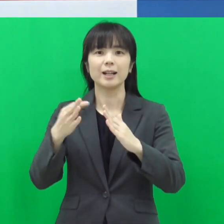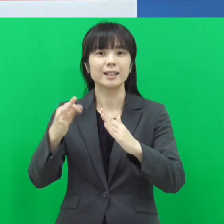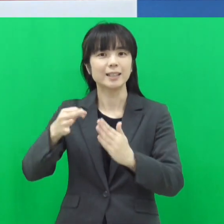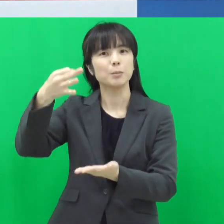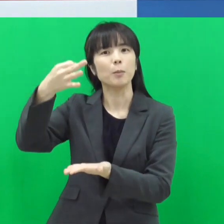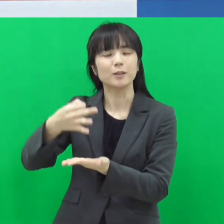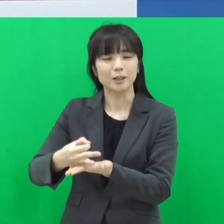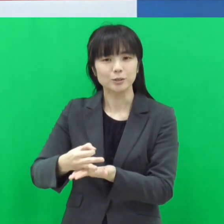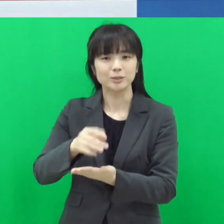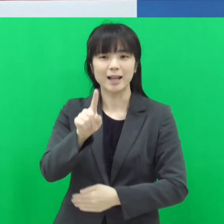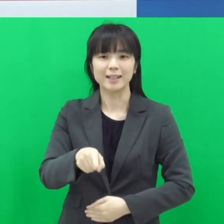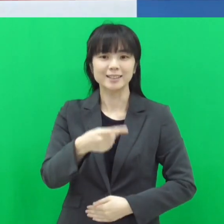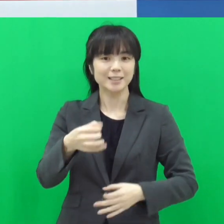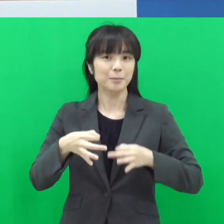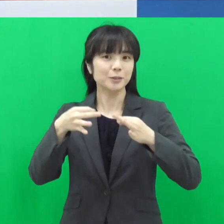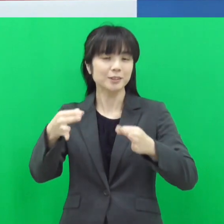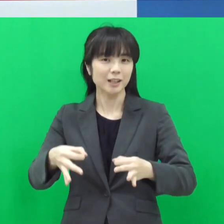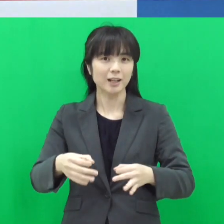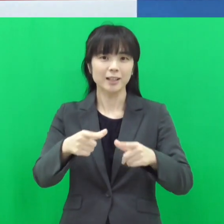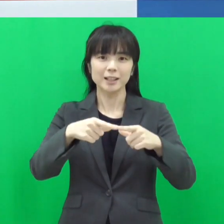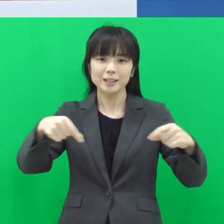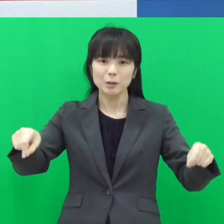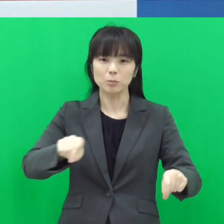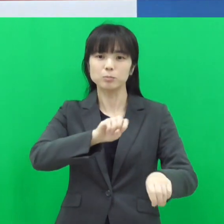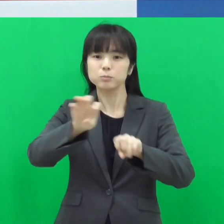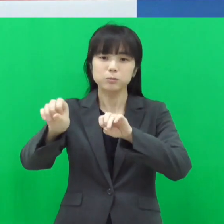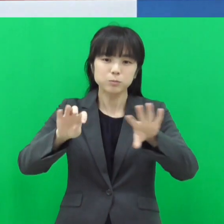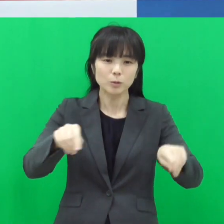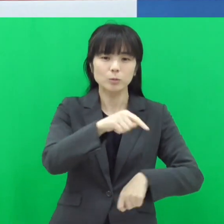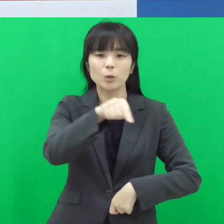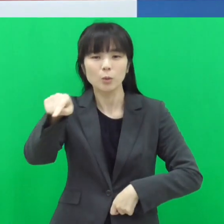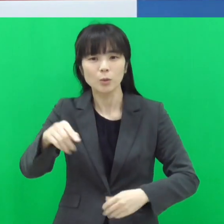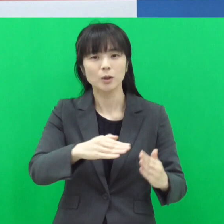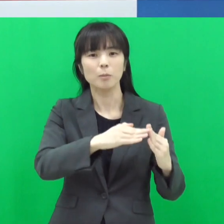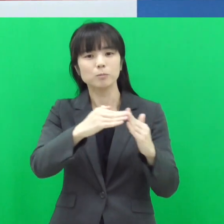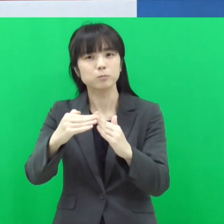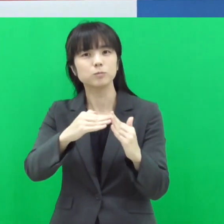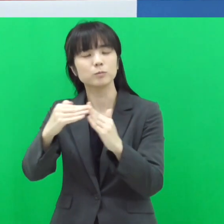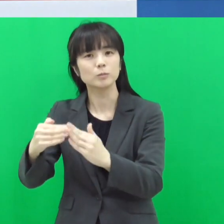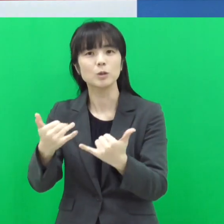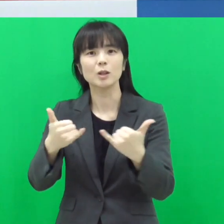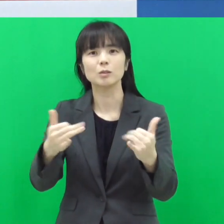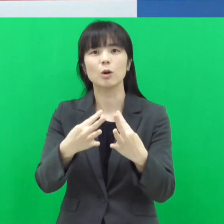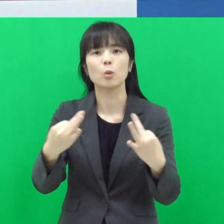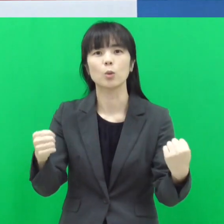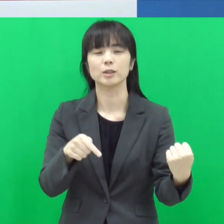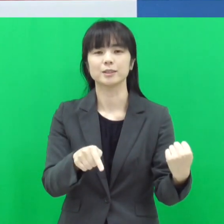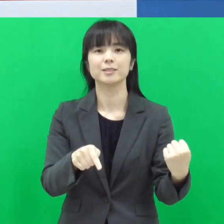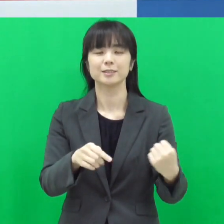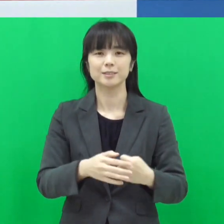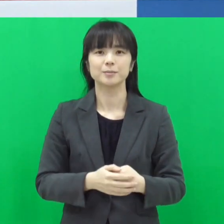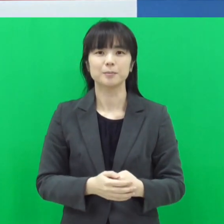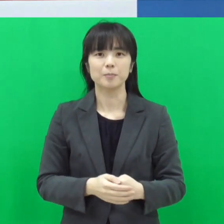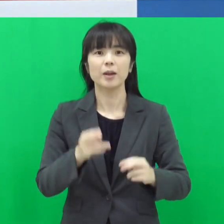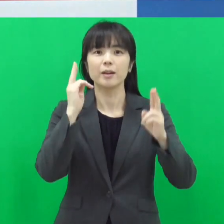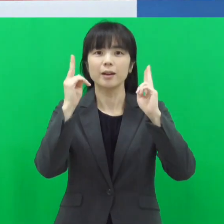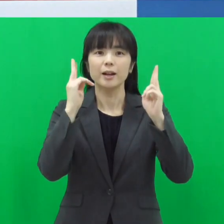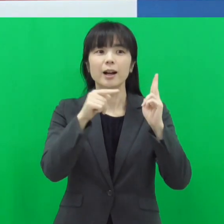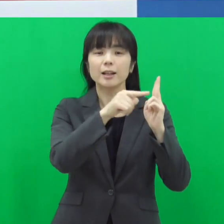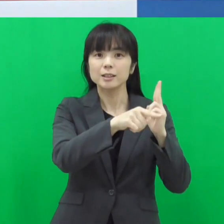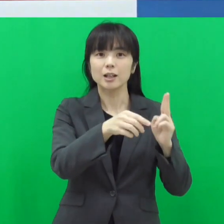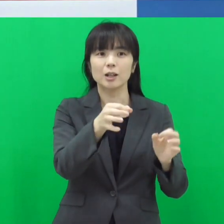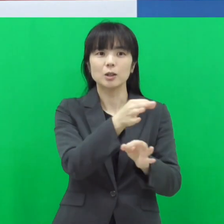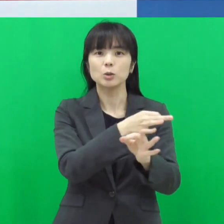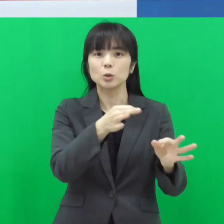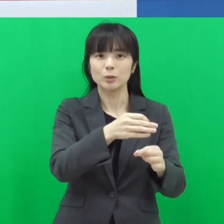な、地方などに、転居する方が非常に増えてきている。それを、財務さんがやっているオフィスなどで、ね、